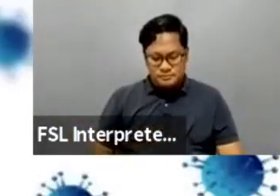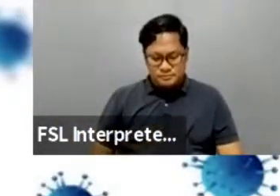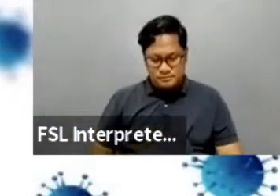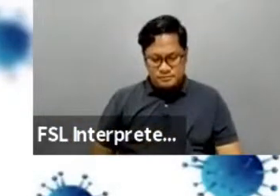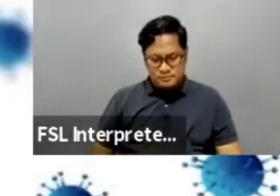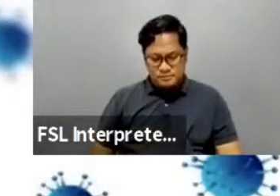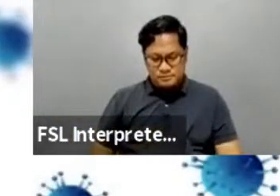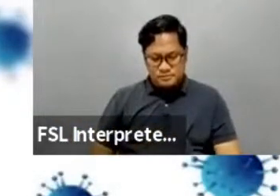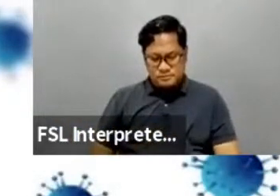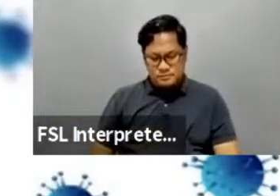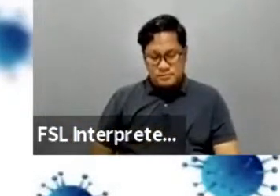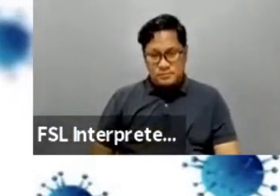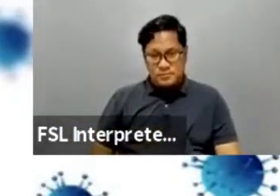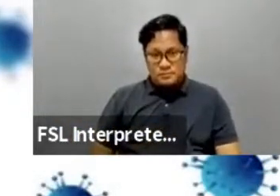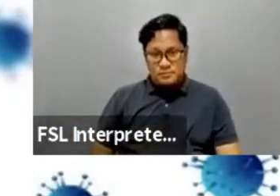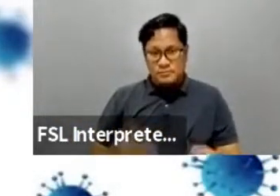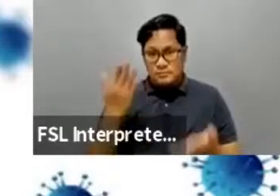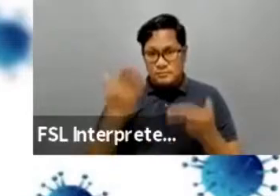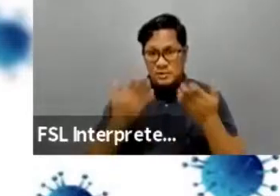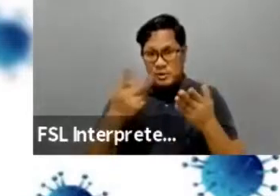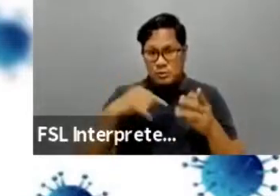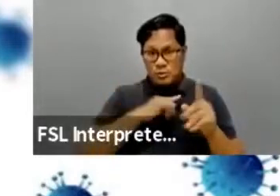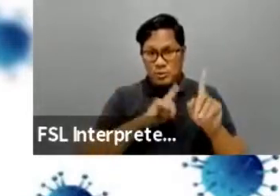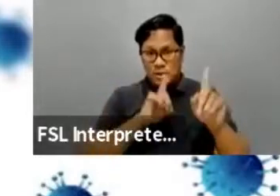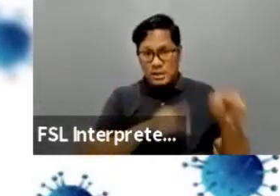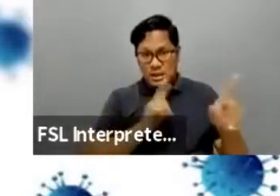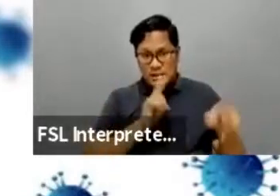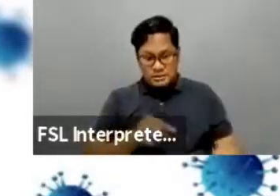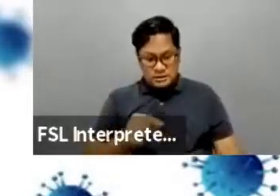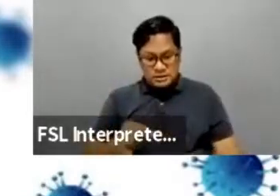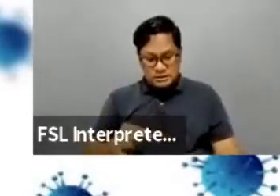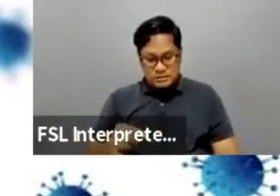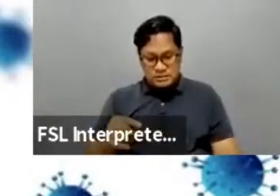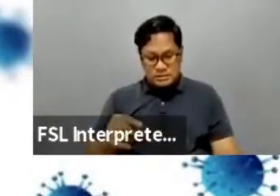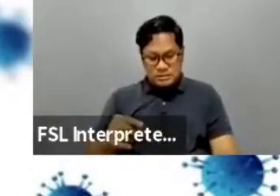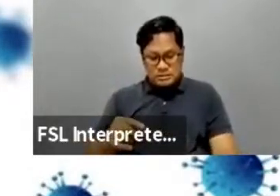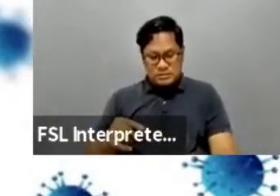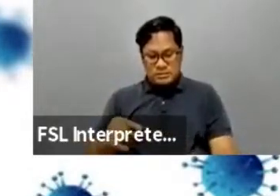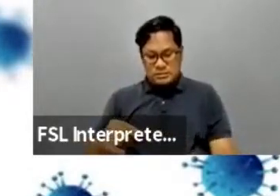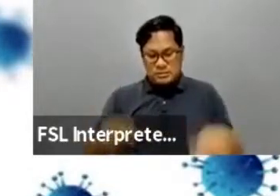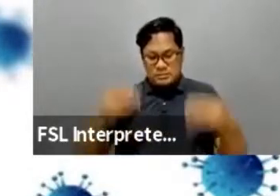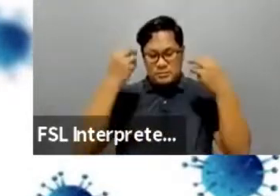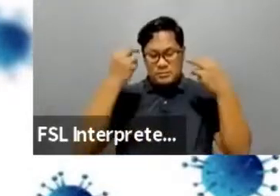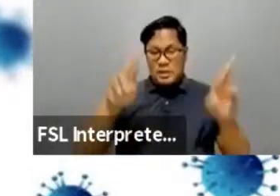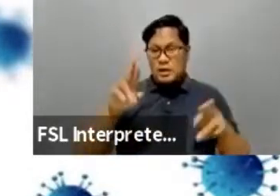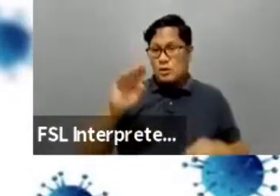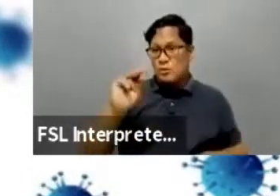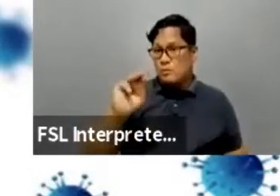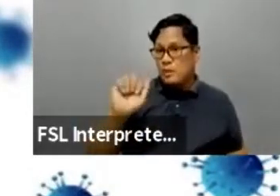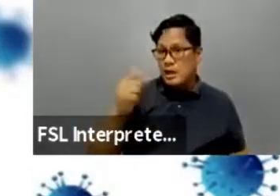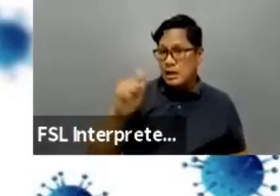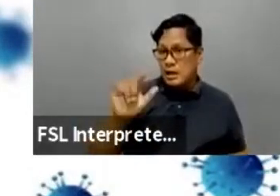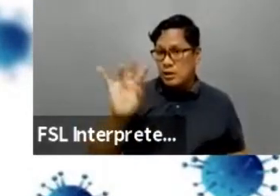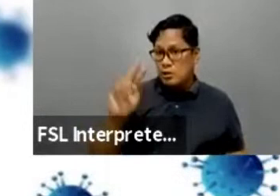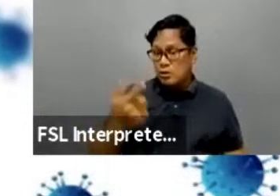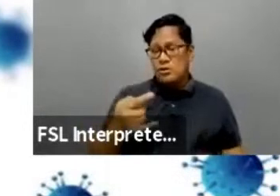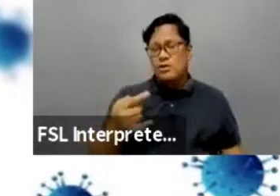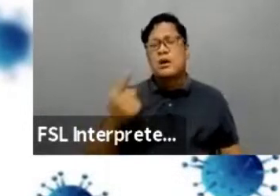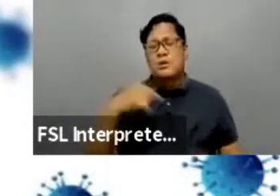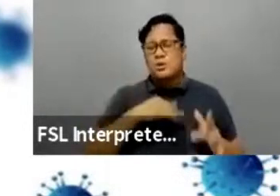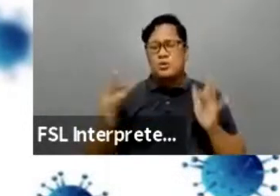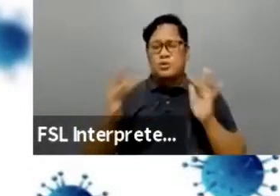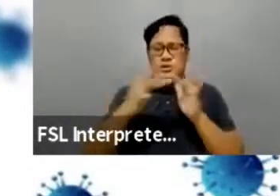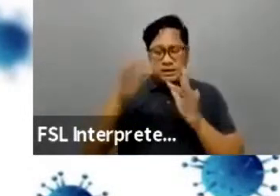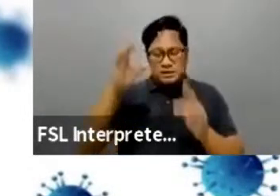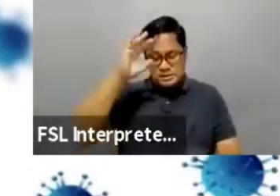Siguro ay tayo sasang-ayon kay Mayor Magalong ang ating contact tracing czar. Pag sinabi